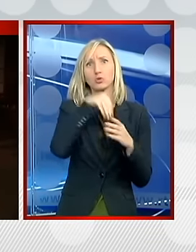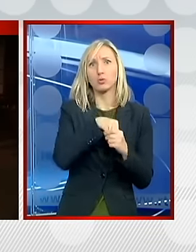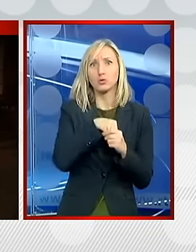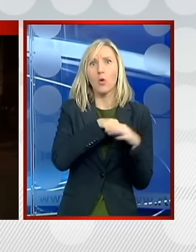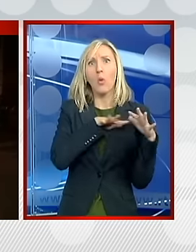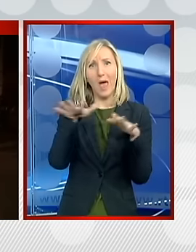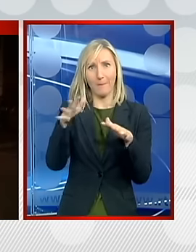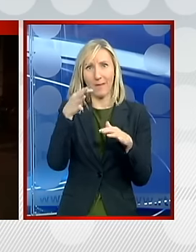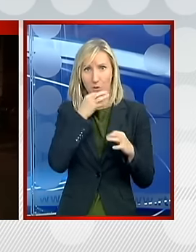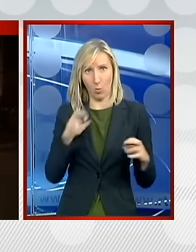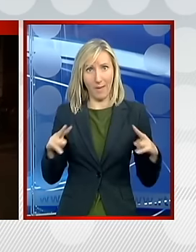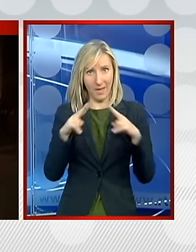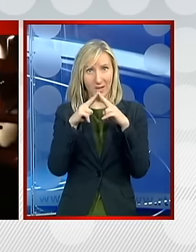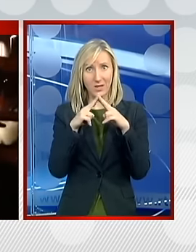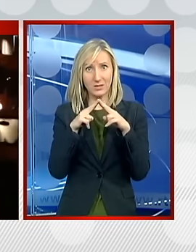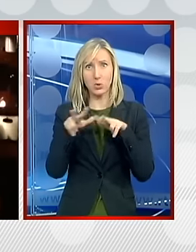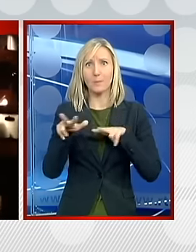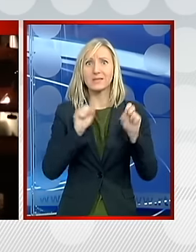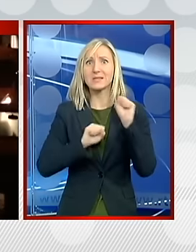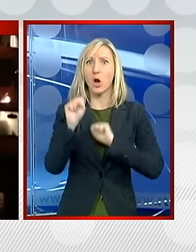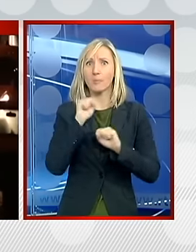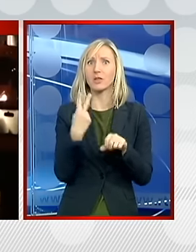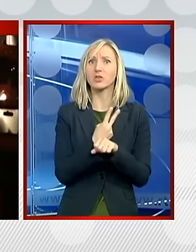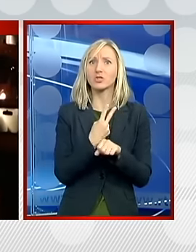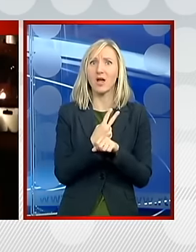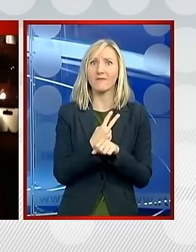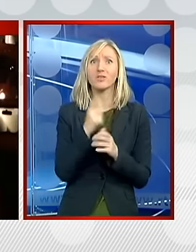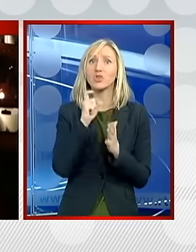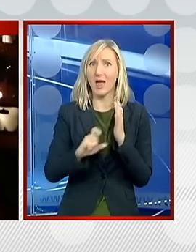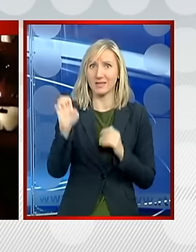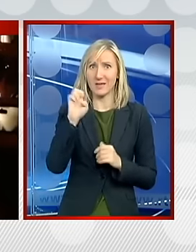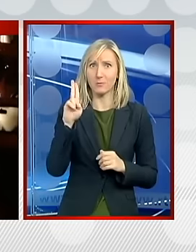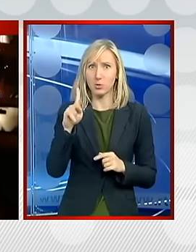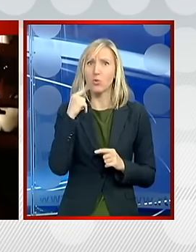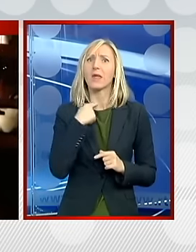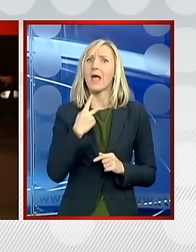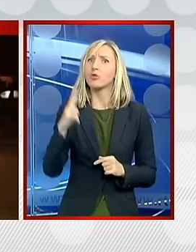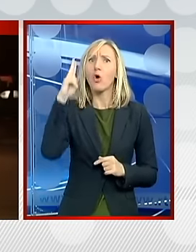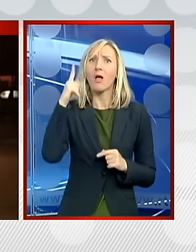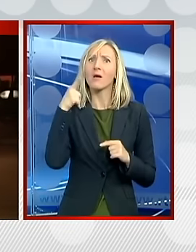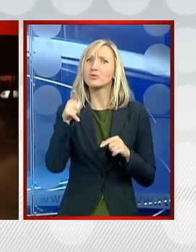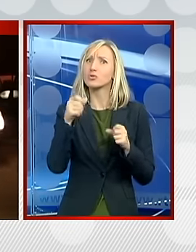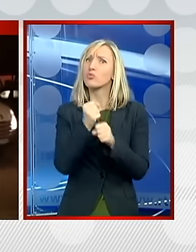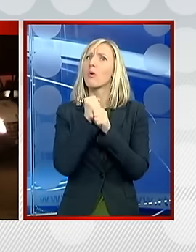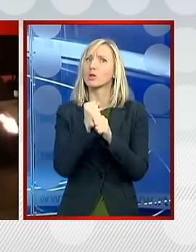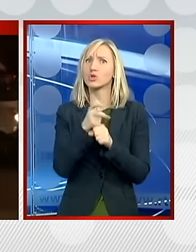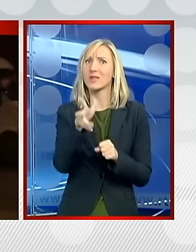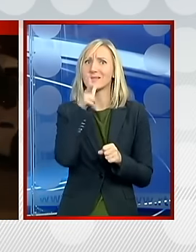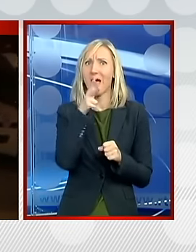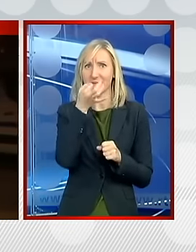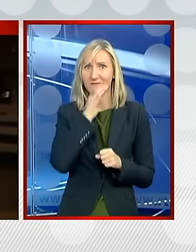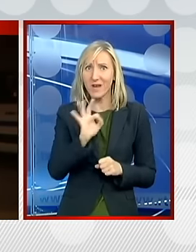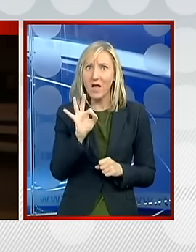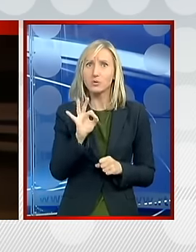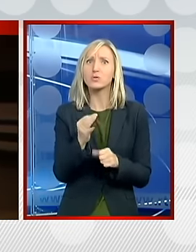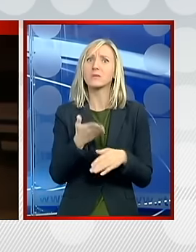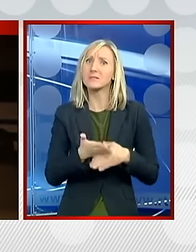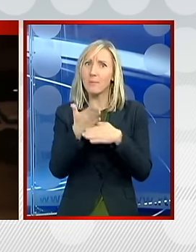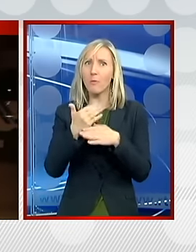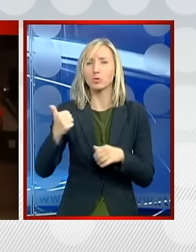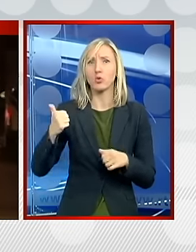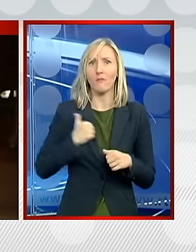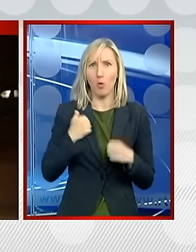napade u Parizu. Ministri odbrana zemalja članica Evropske unije jednoglasno su podržali zahtev Francuske za pomoć u